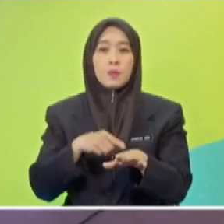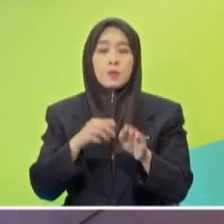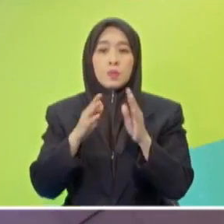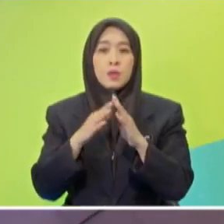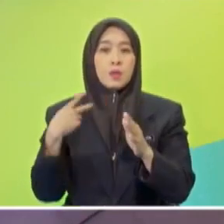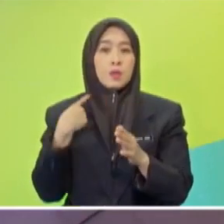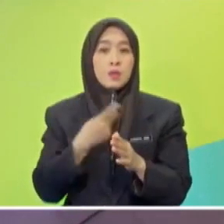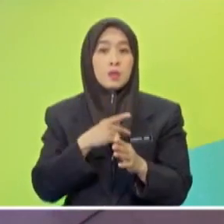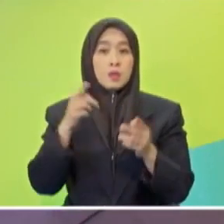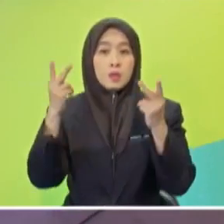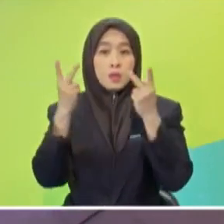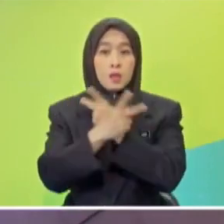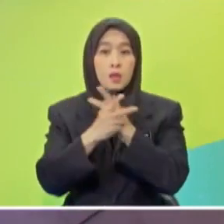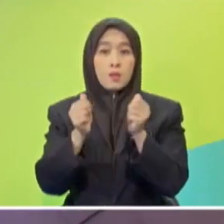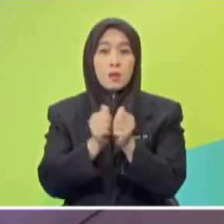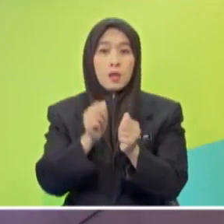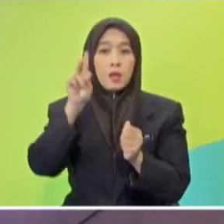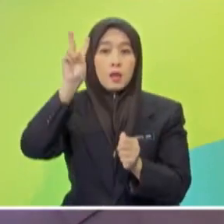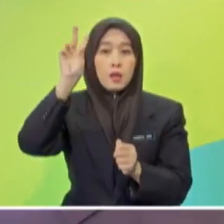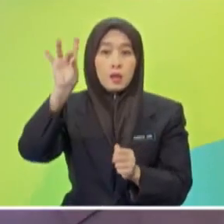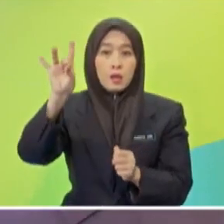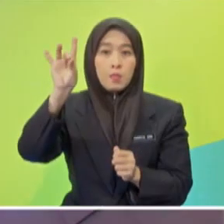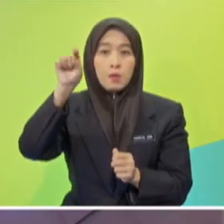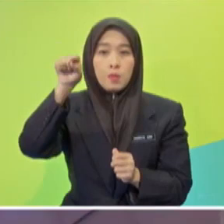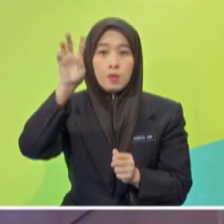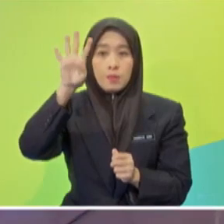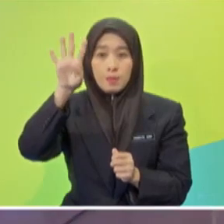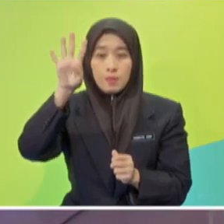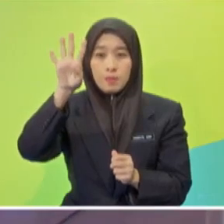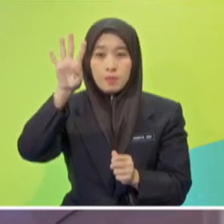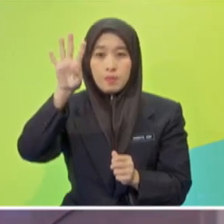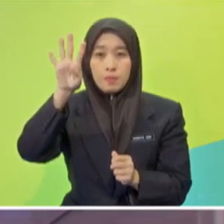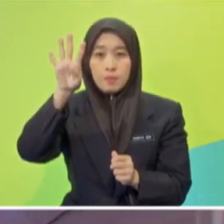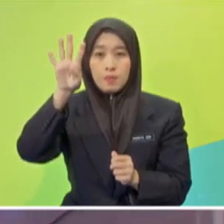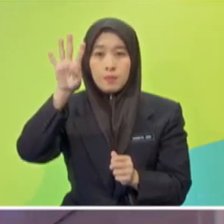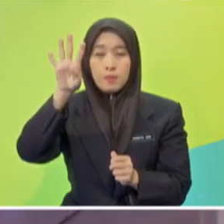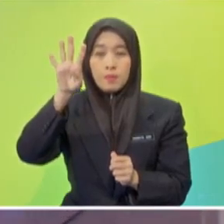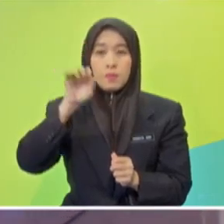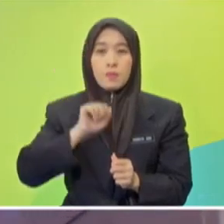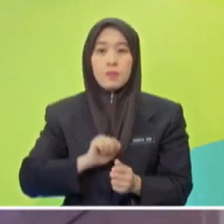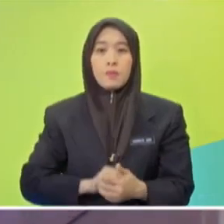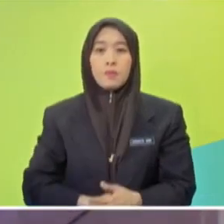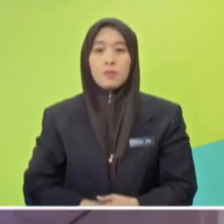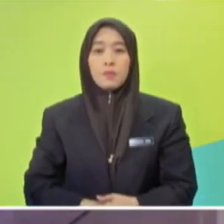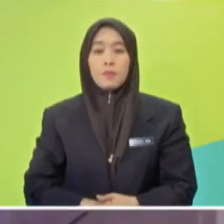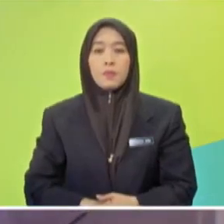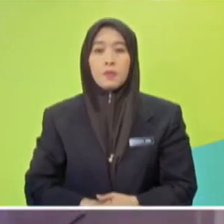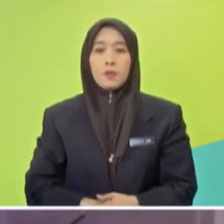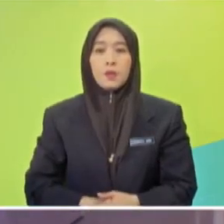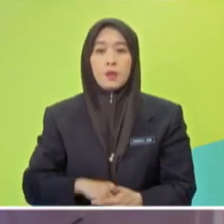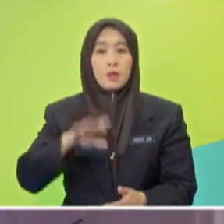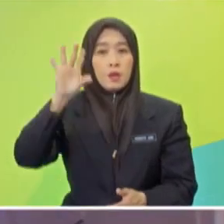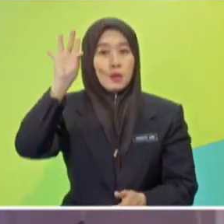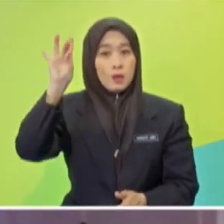8 perpuluhan empat puluhan 4 Oke 8